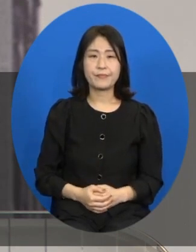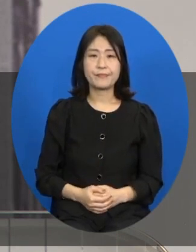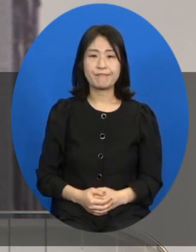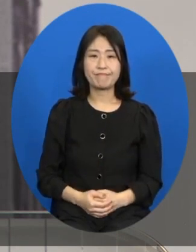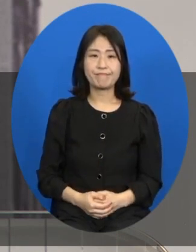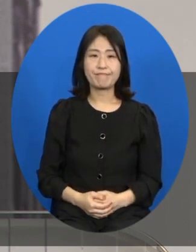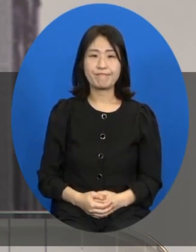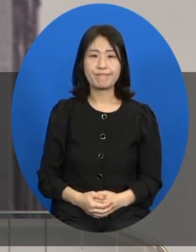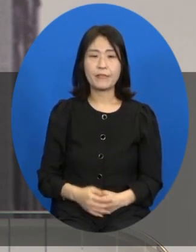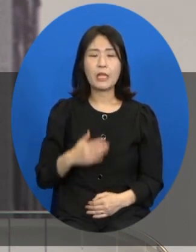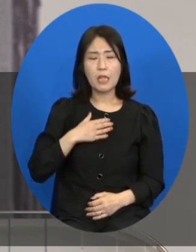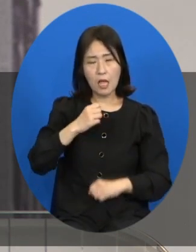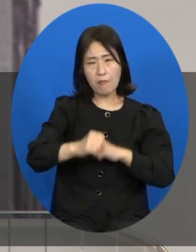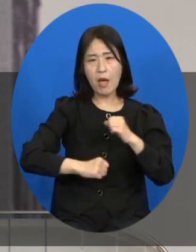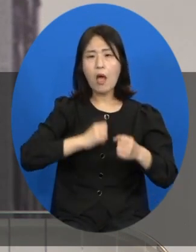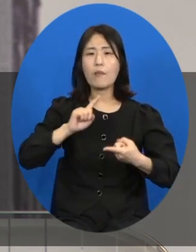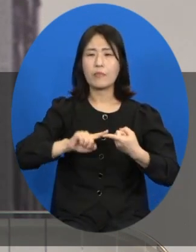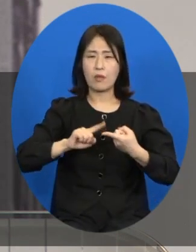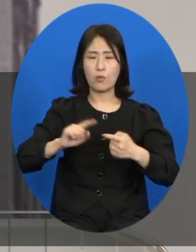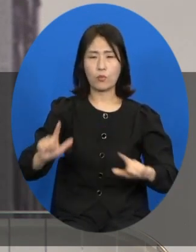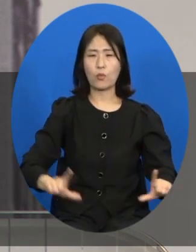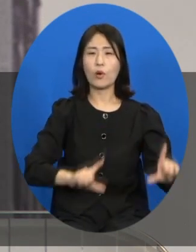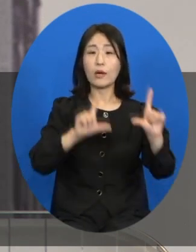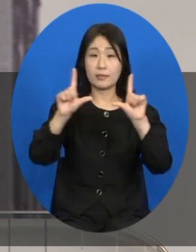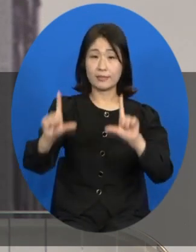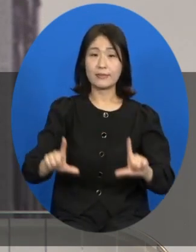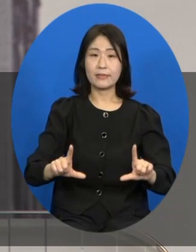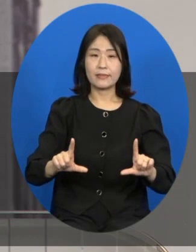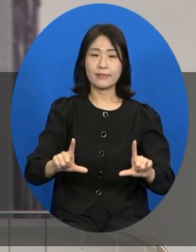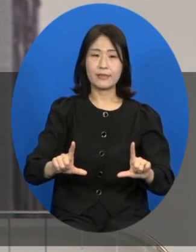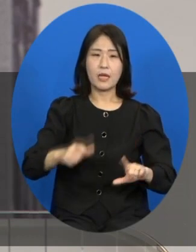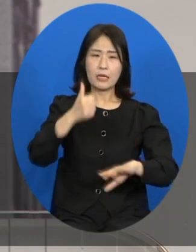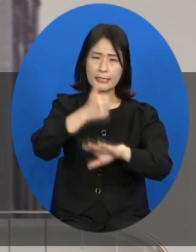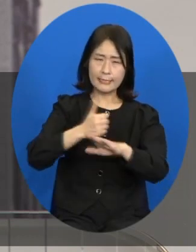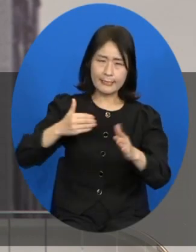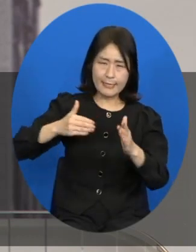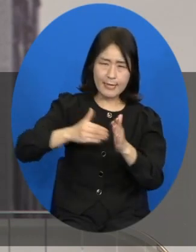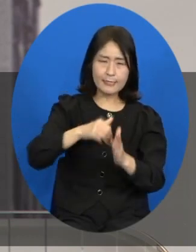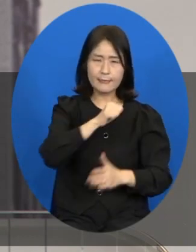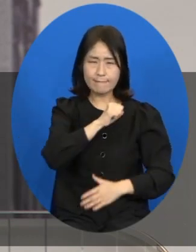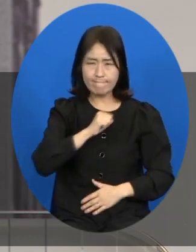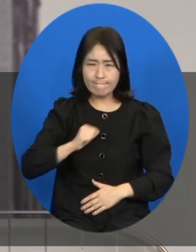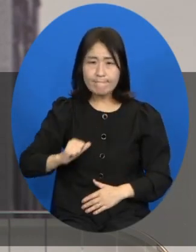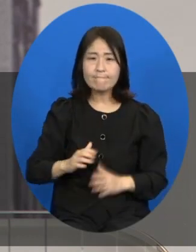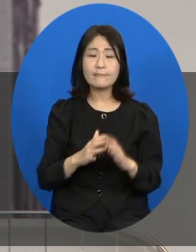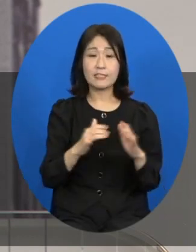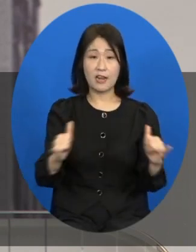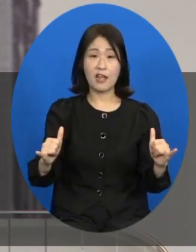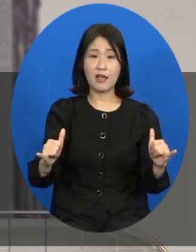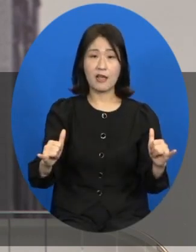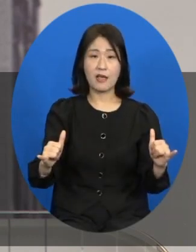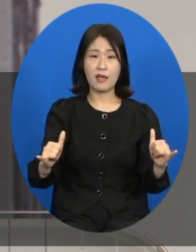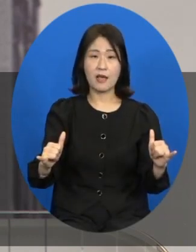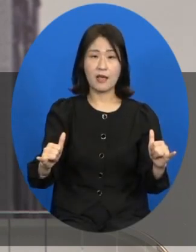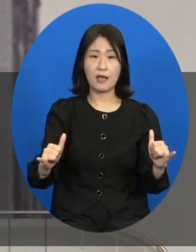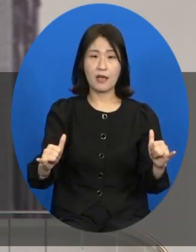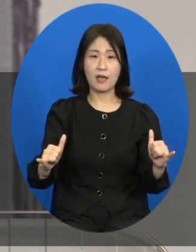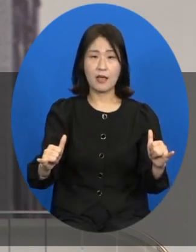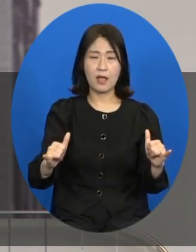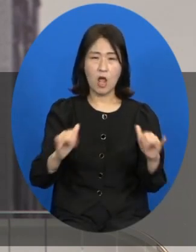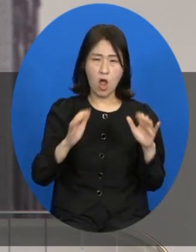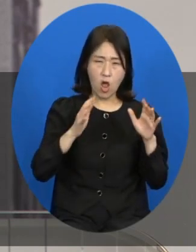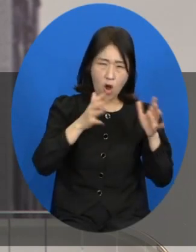본성대로 살아가는 것이죠 그러나 끝까지 견디는 사람 여기서 견디는 사람 속임수 당하지